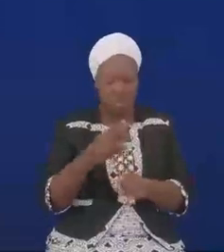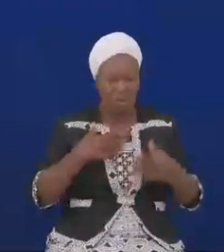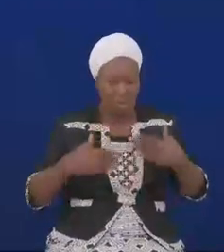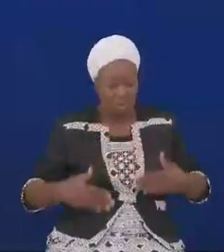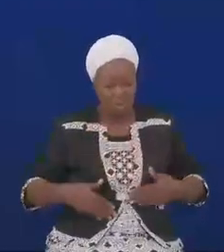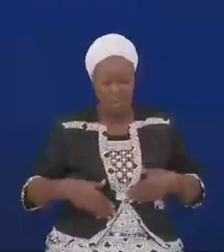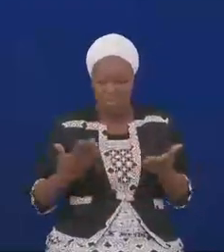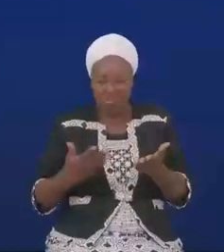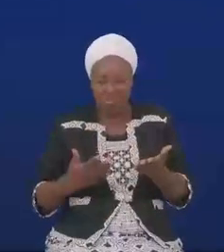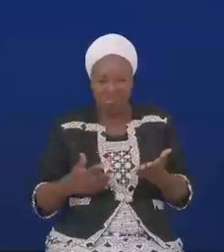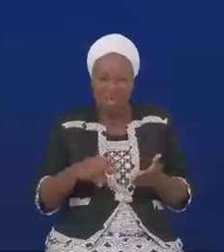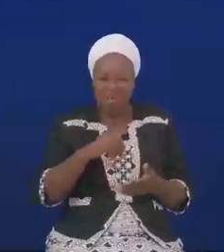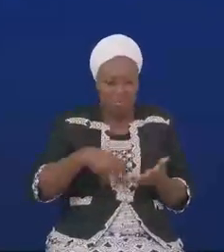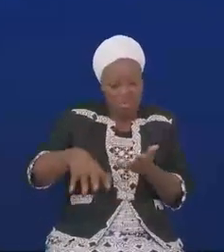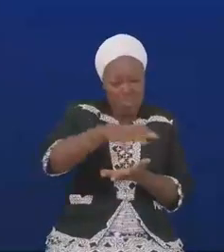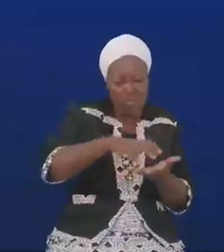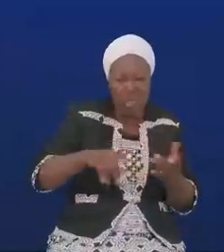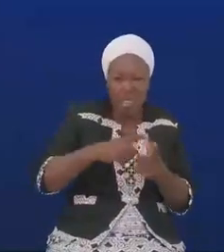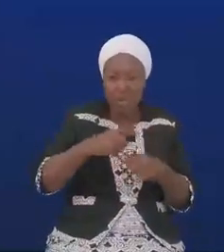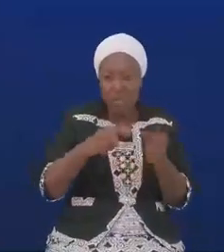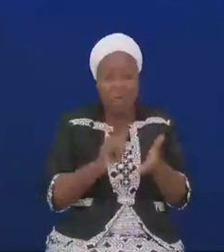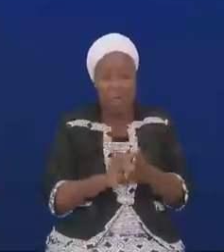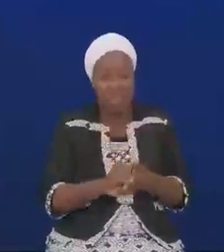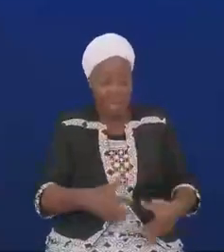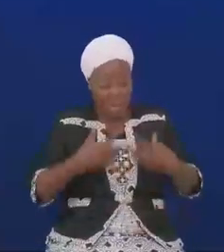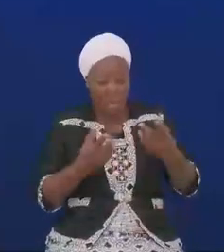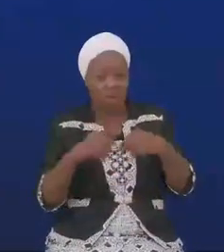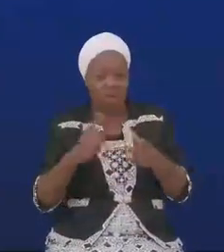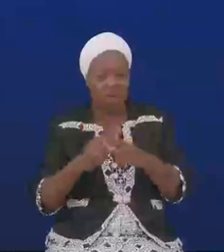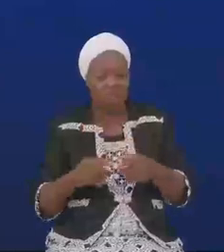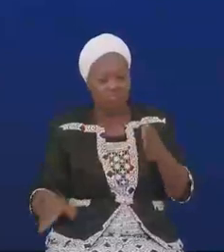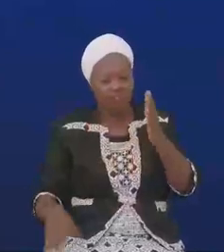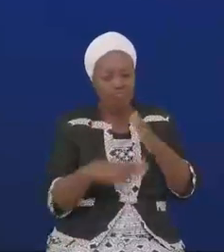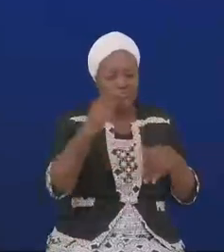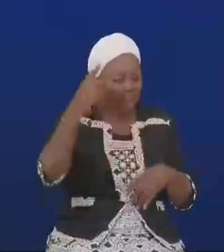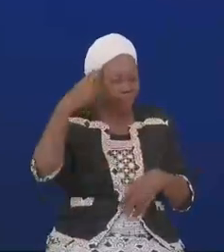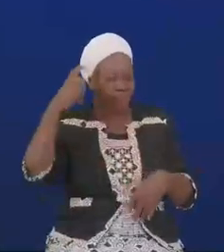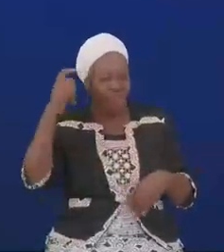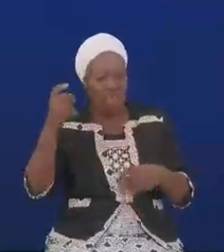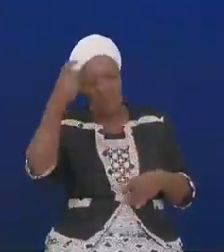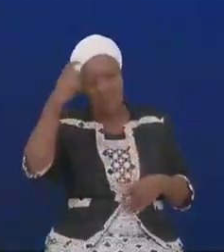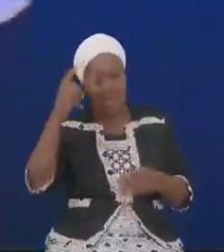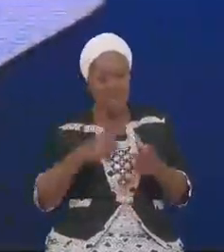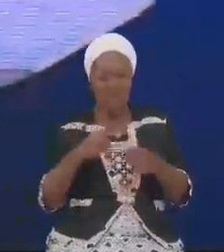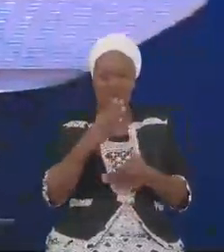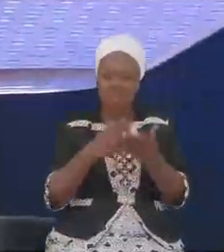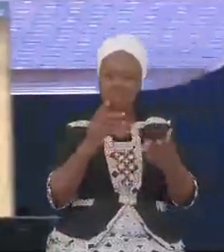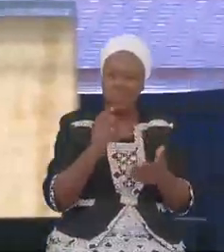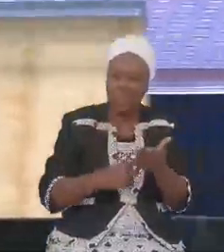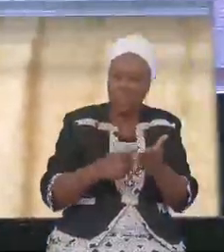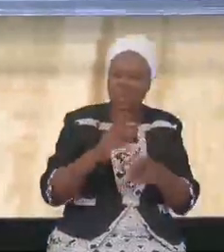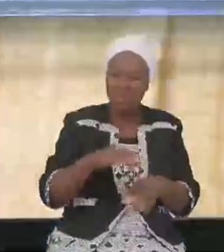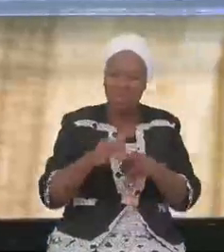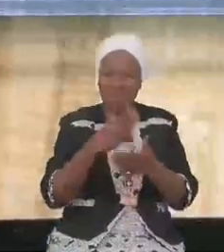ton organisme et la colère vient frapper ton cœur. Parfois tu fais des choses physiques qui vont te faire